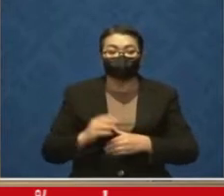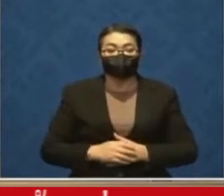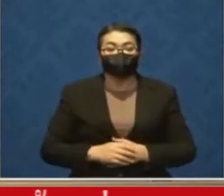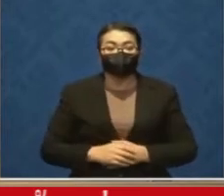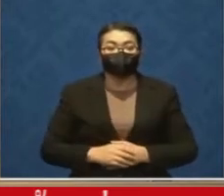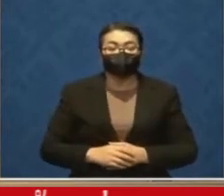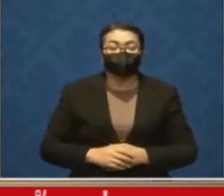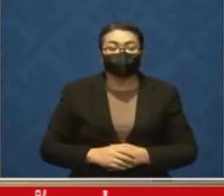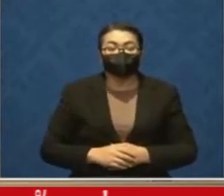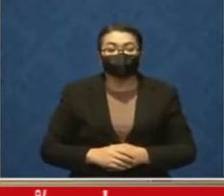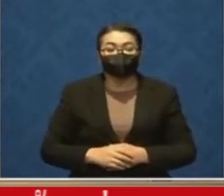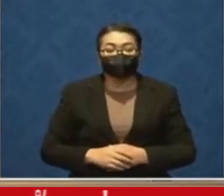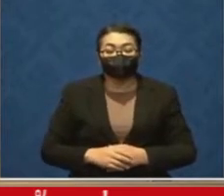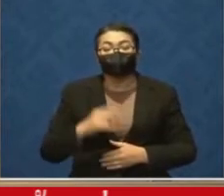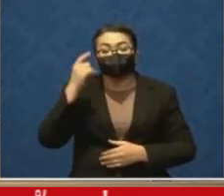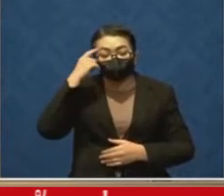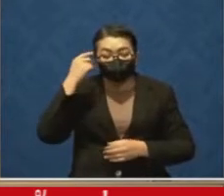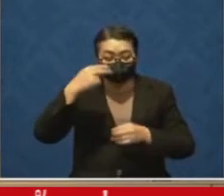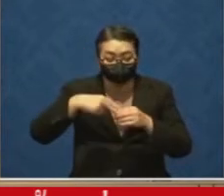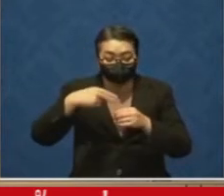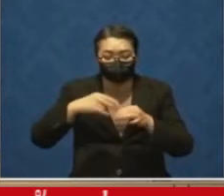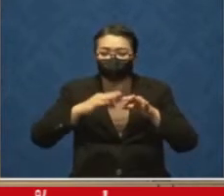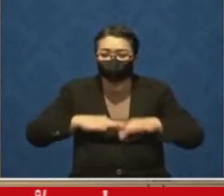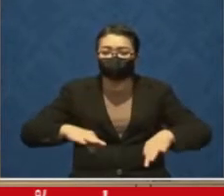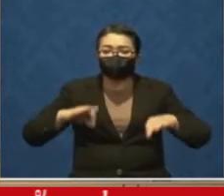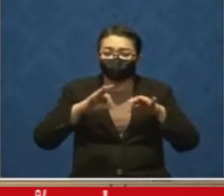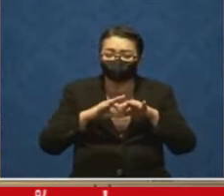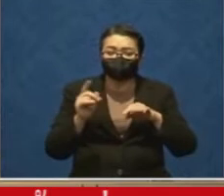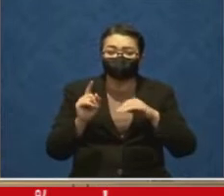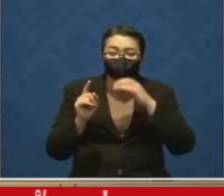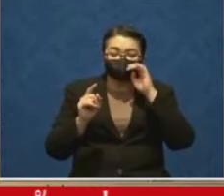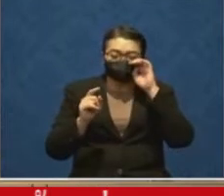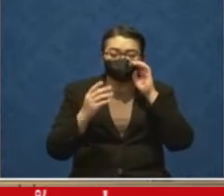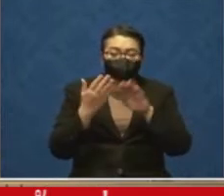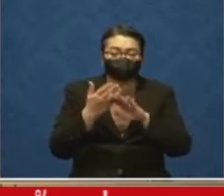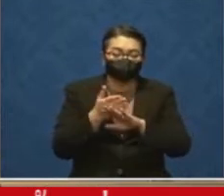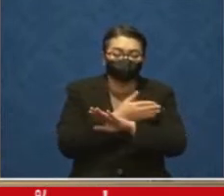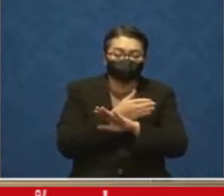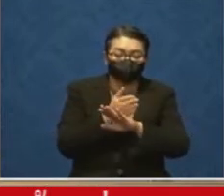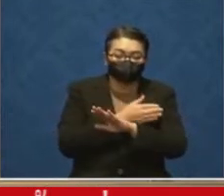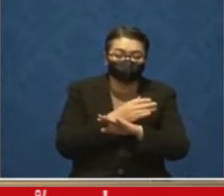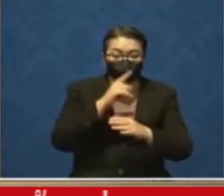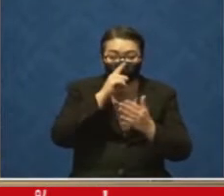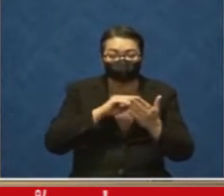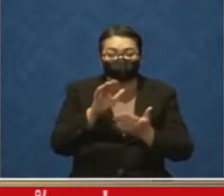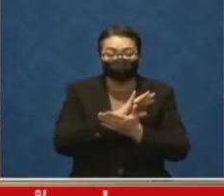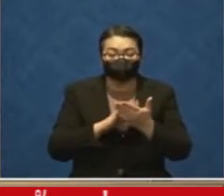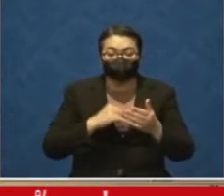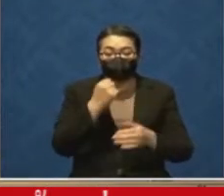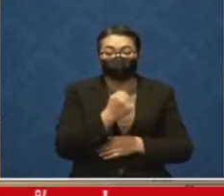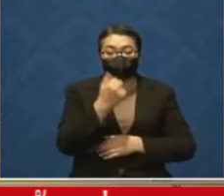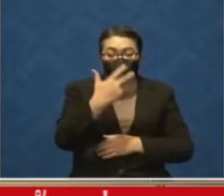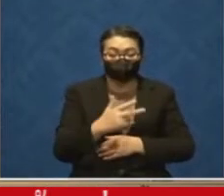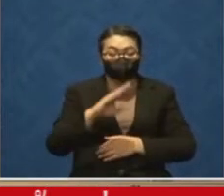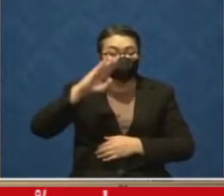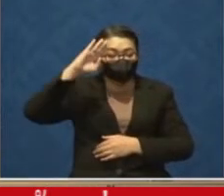เธรระทานรรบดีนะครับว่าน influence เป็นเรื่องสำคัญก่อนหน้านี้ประเทศไยมี